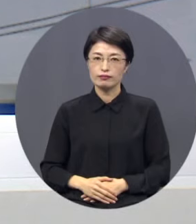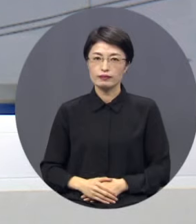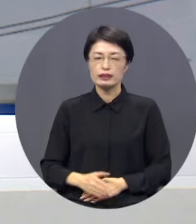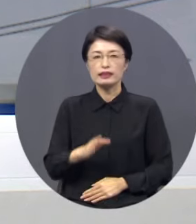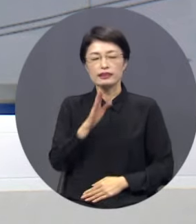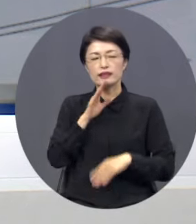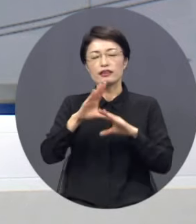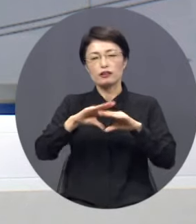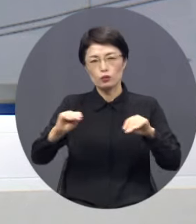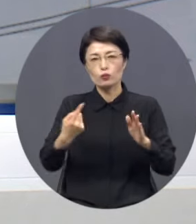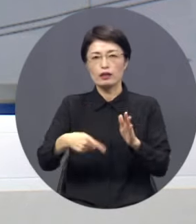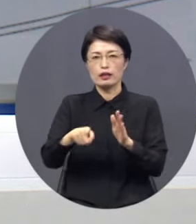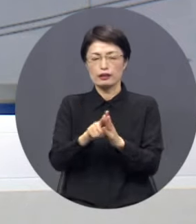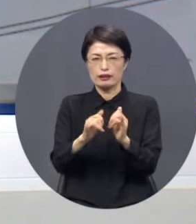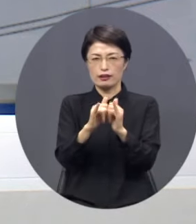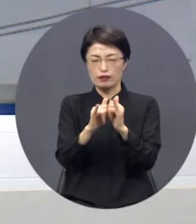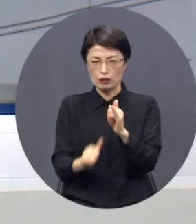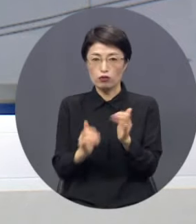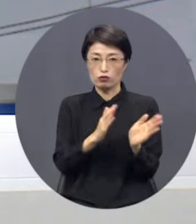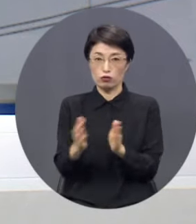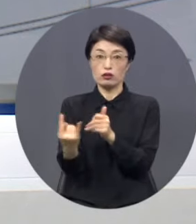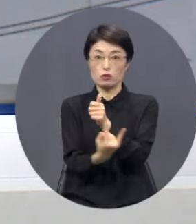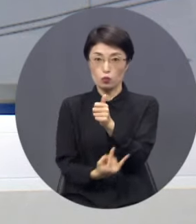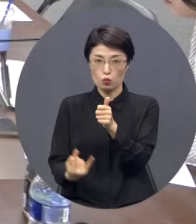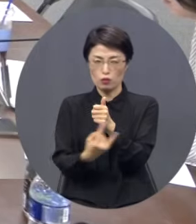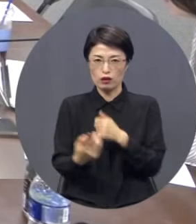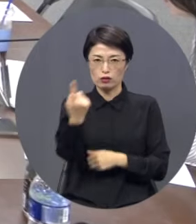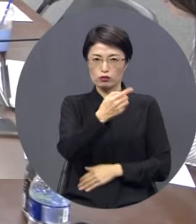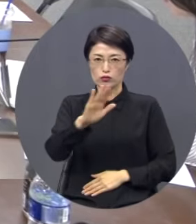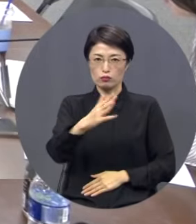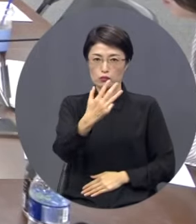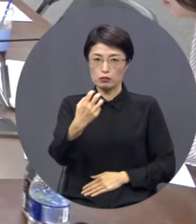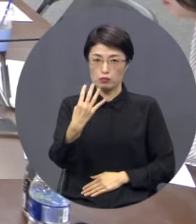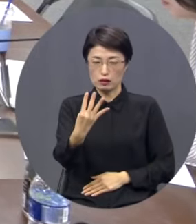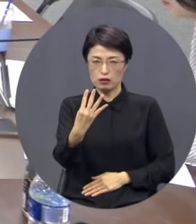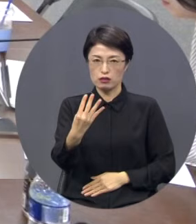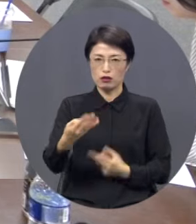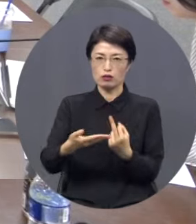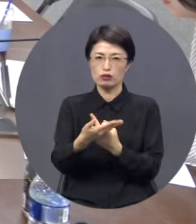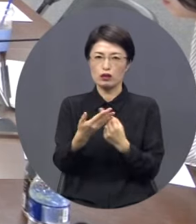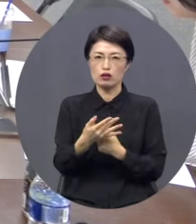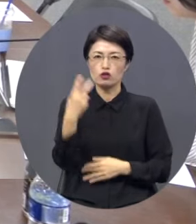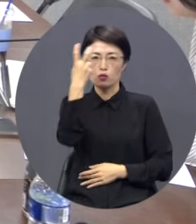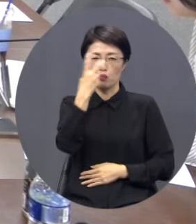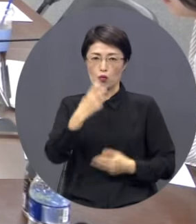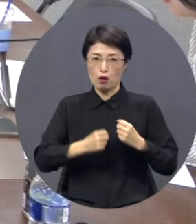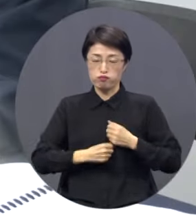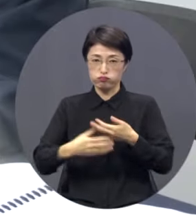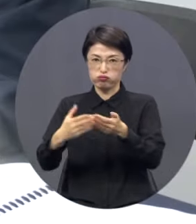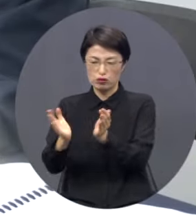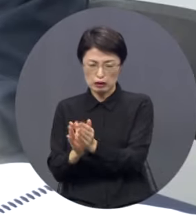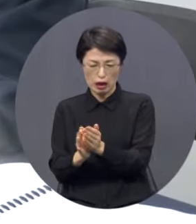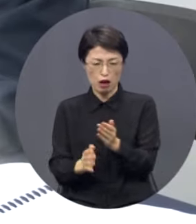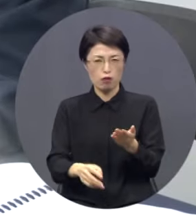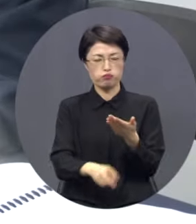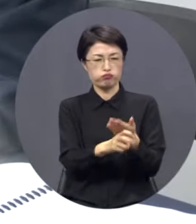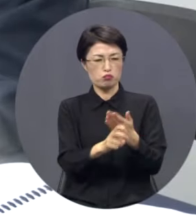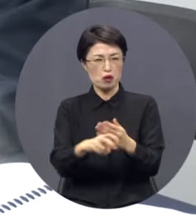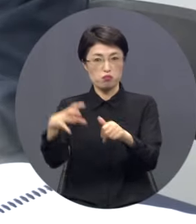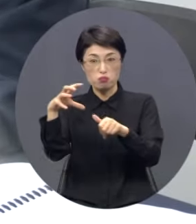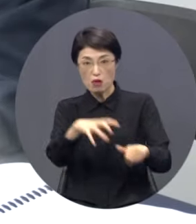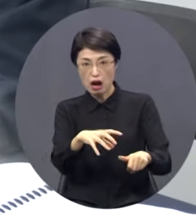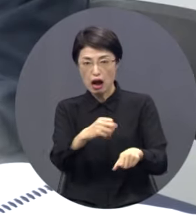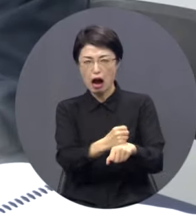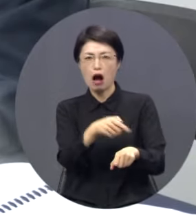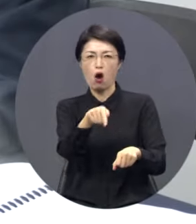진실 화해를 위한 과거사 정리위원회가 1984년 제주 보안부대에 의한 불법 구금에 대해